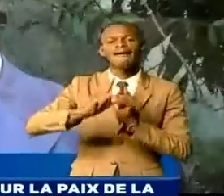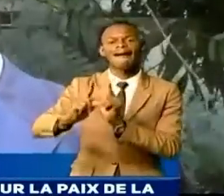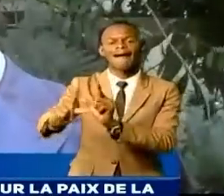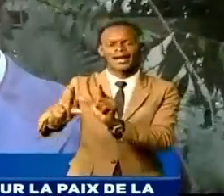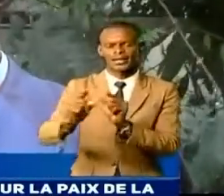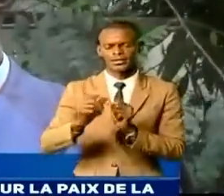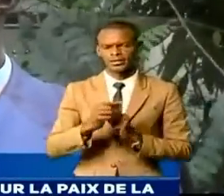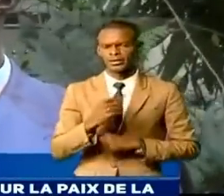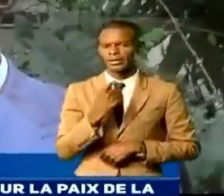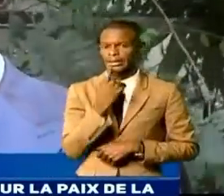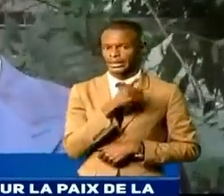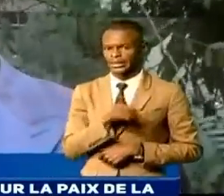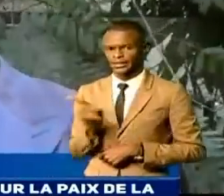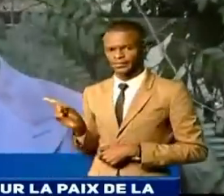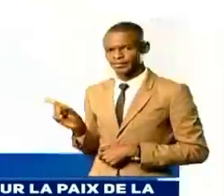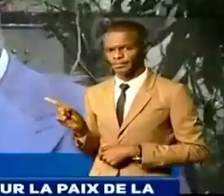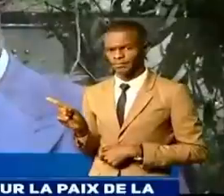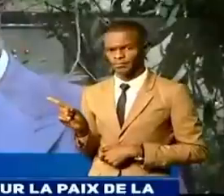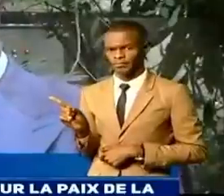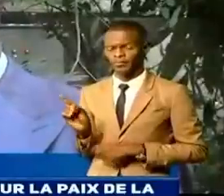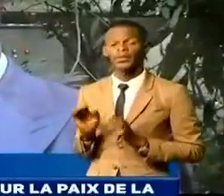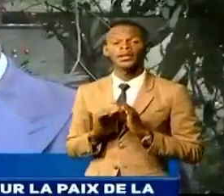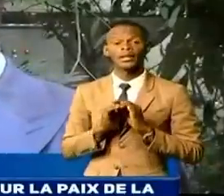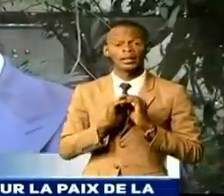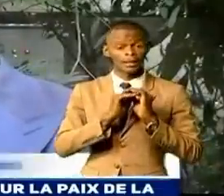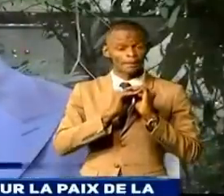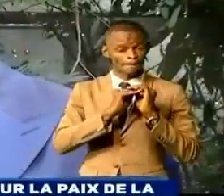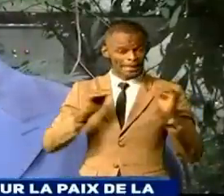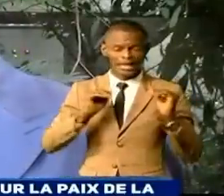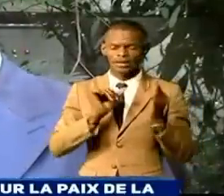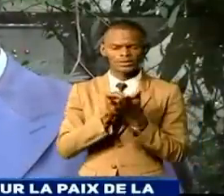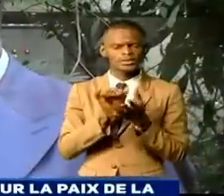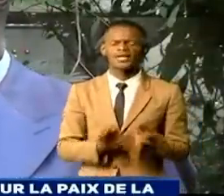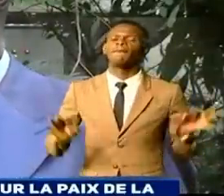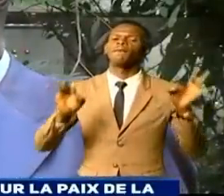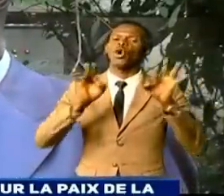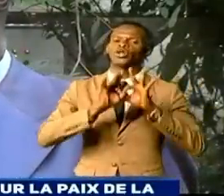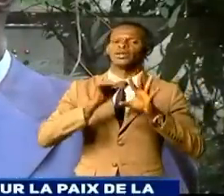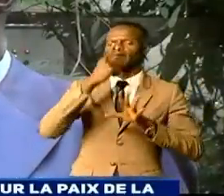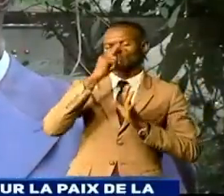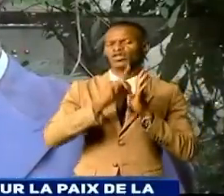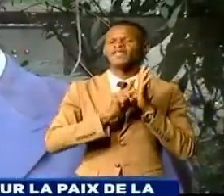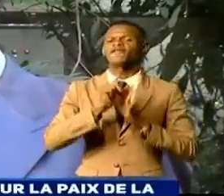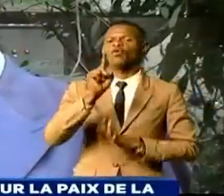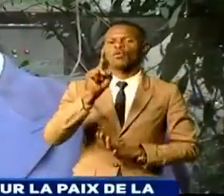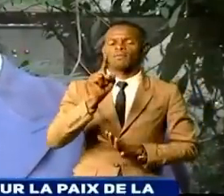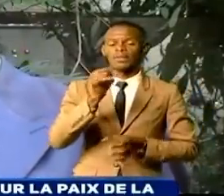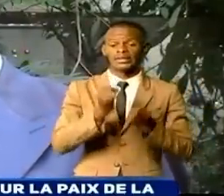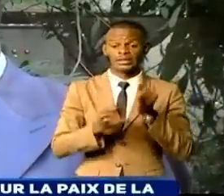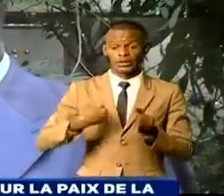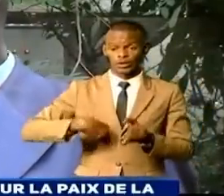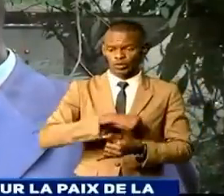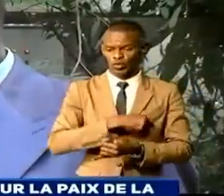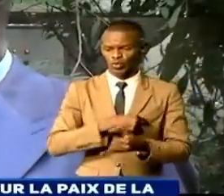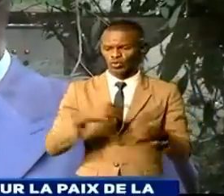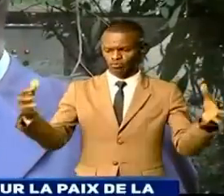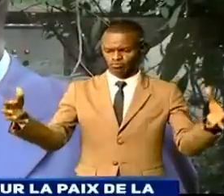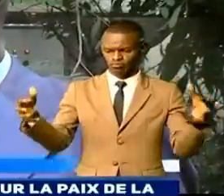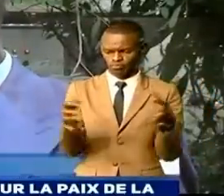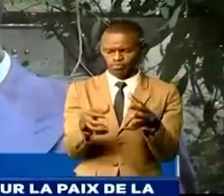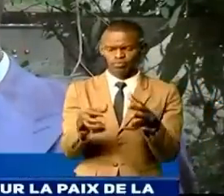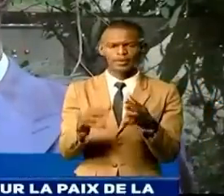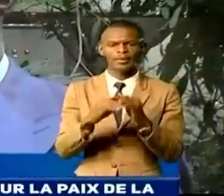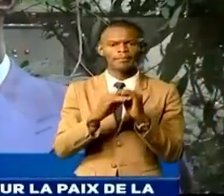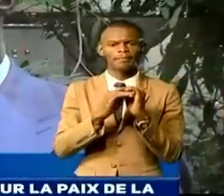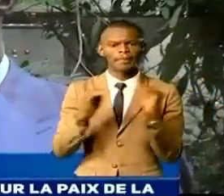justice et autres facteurs. Si nous nous mettons tous ensemble, s'il y a un engagement qui part du top niveau vers le bas,